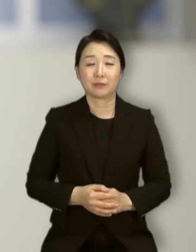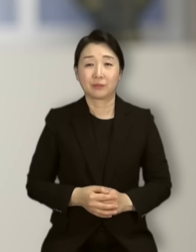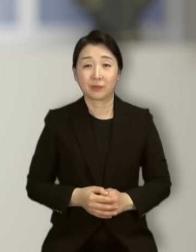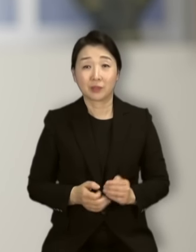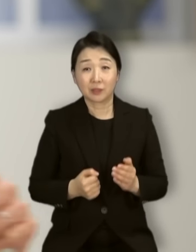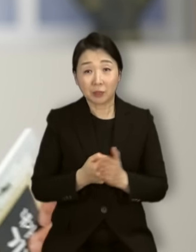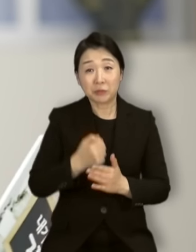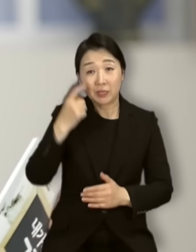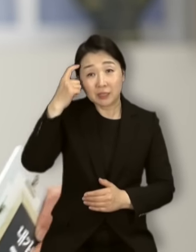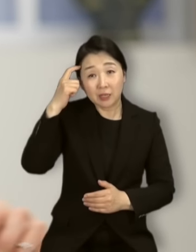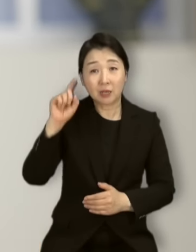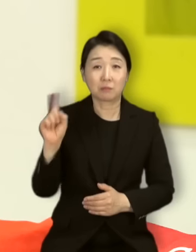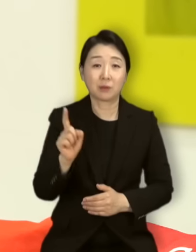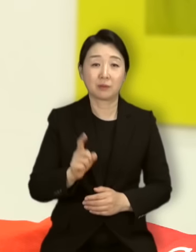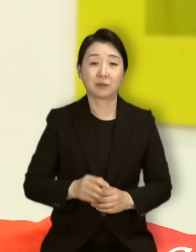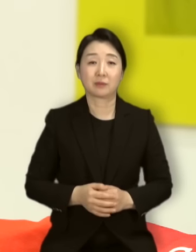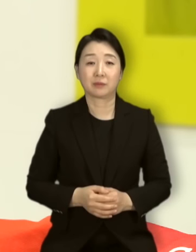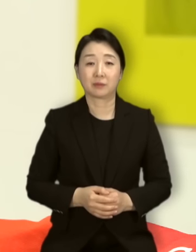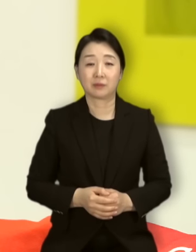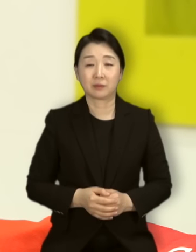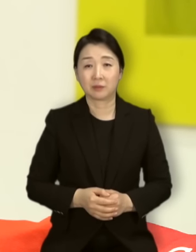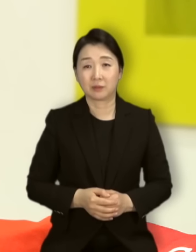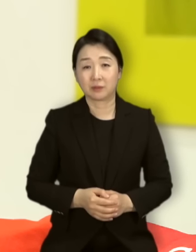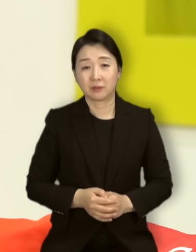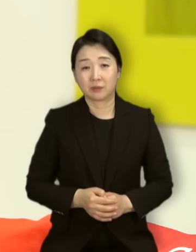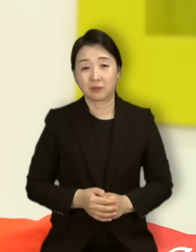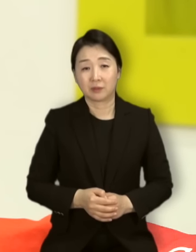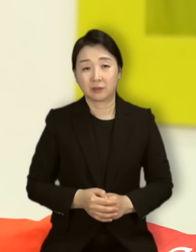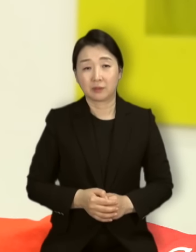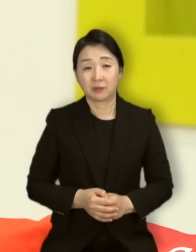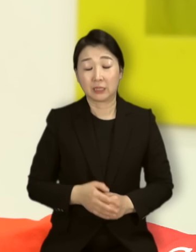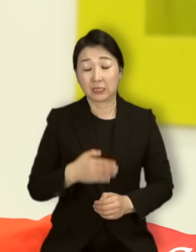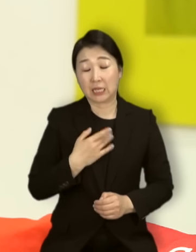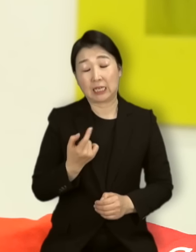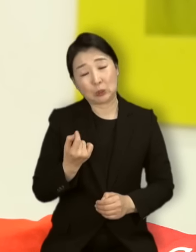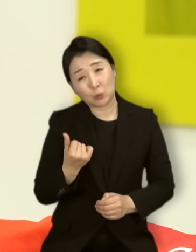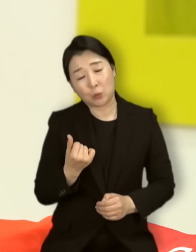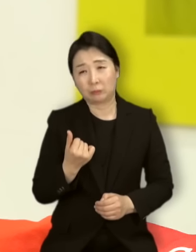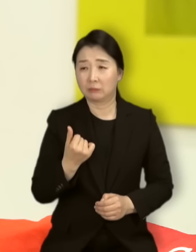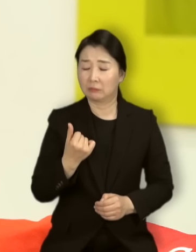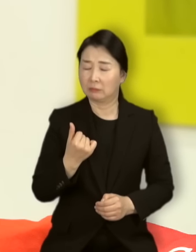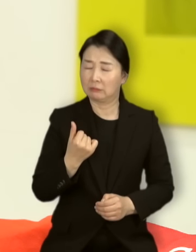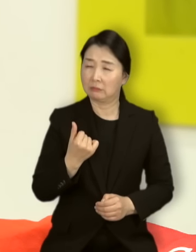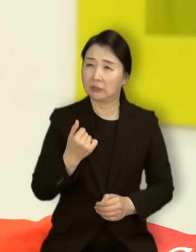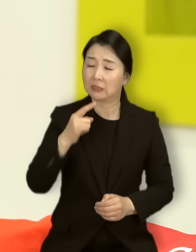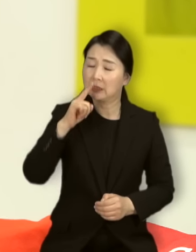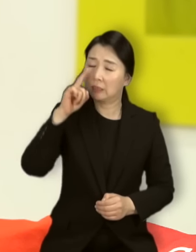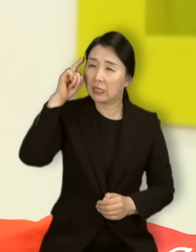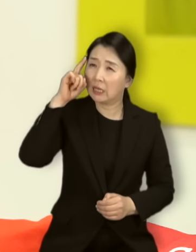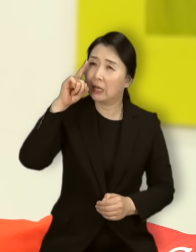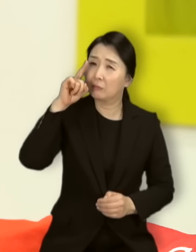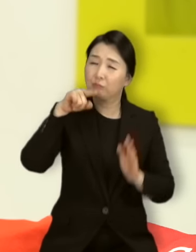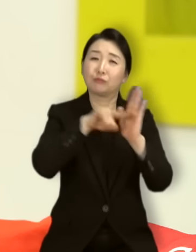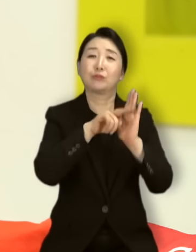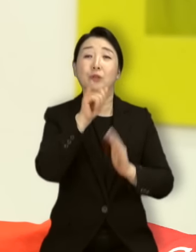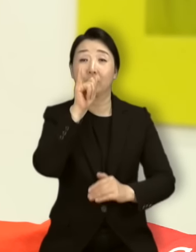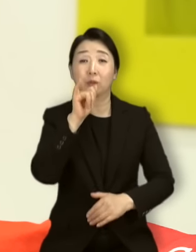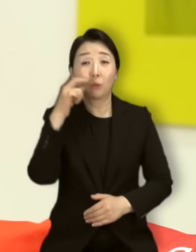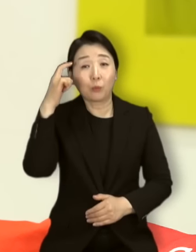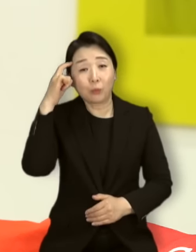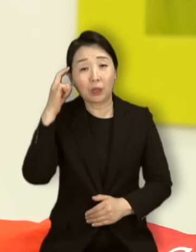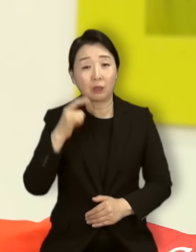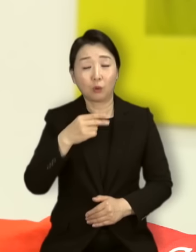거예요 어떤 식으로 삐딱해진는 거예요 그 자꾸 술을 더 찾게 되고 어 어 그리 그리고 자꾸 막 다른데 방황하고 막